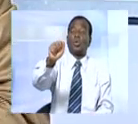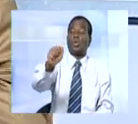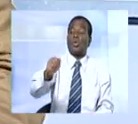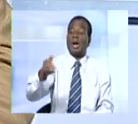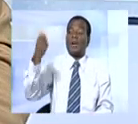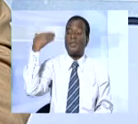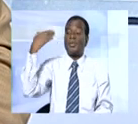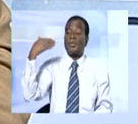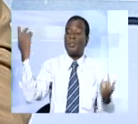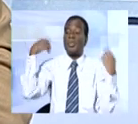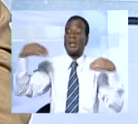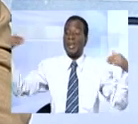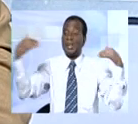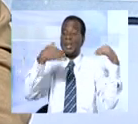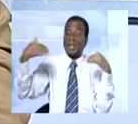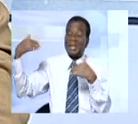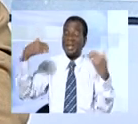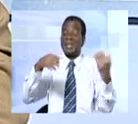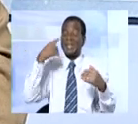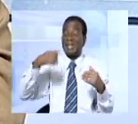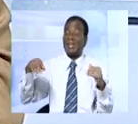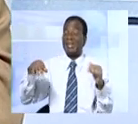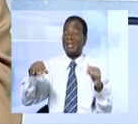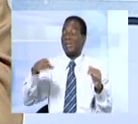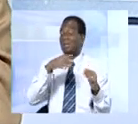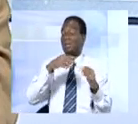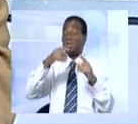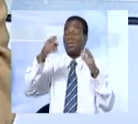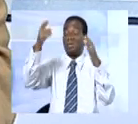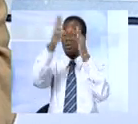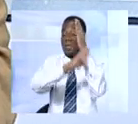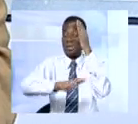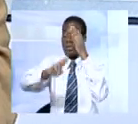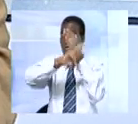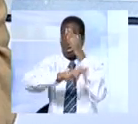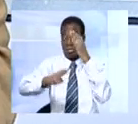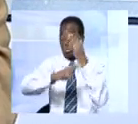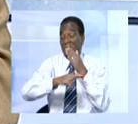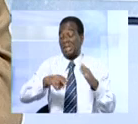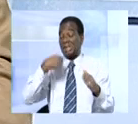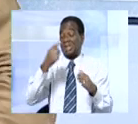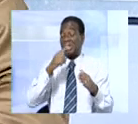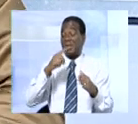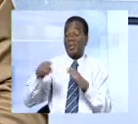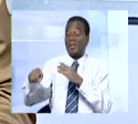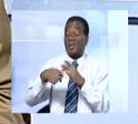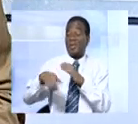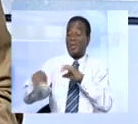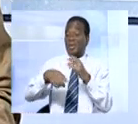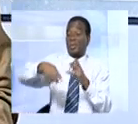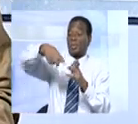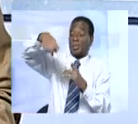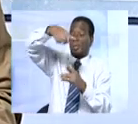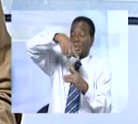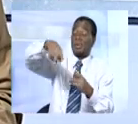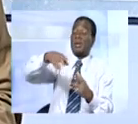retrouvé aujourd'hui la normalité et l'autorité de l'État. L'administration fonctionne grâce au retour des fonctionnaires et agents de l'État, mais que